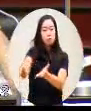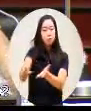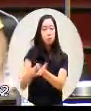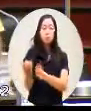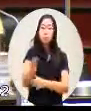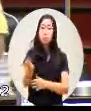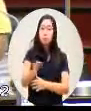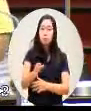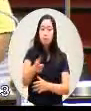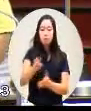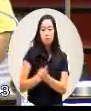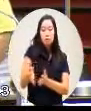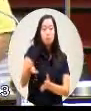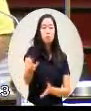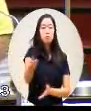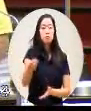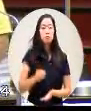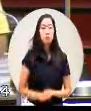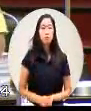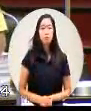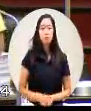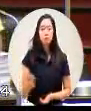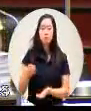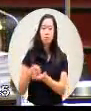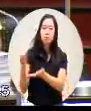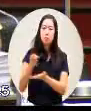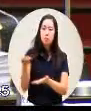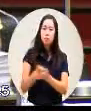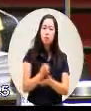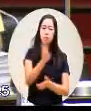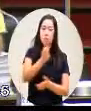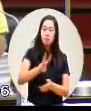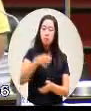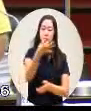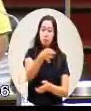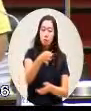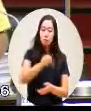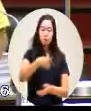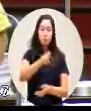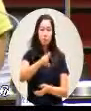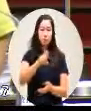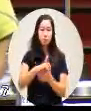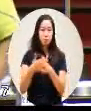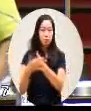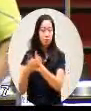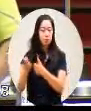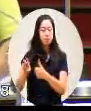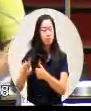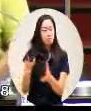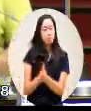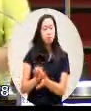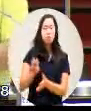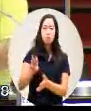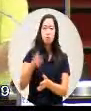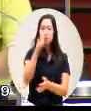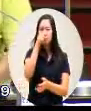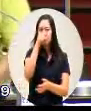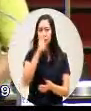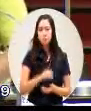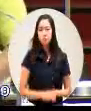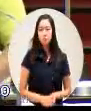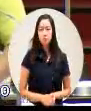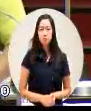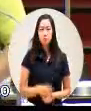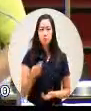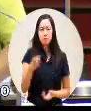嘛，你不甲收租金嘛，你甲收水费100块，你甲收维护费200块，啊，这100块200块象